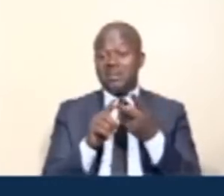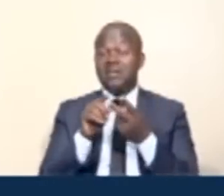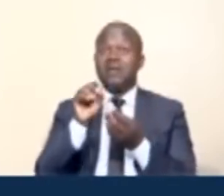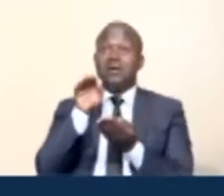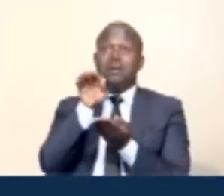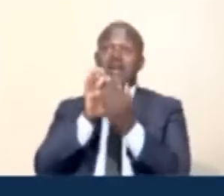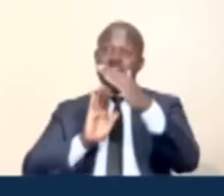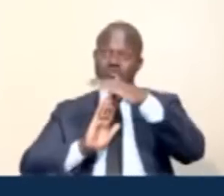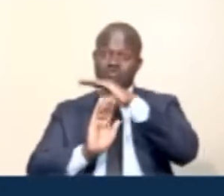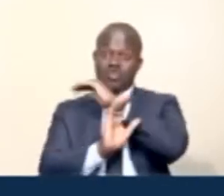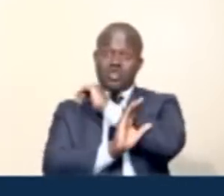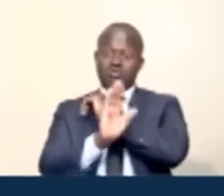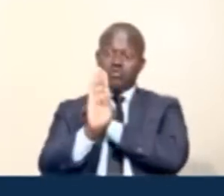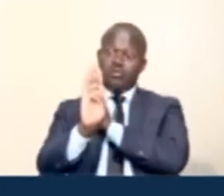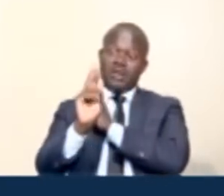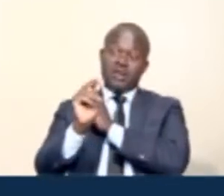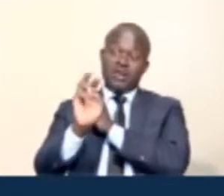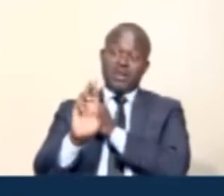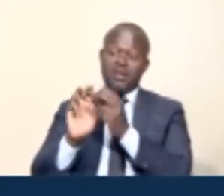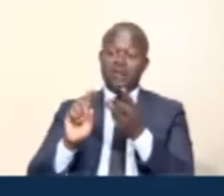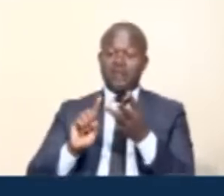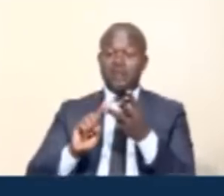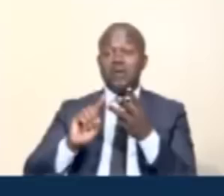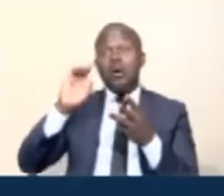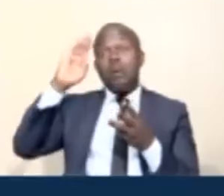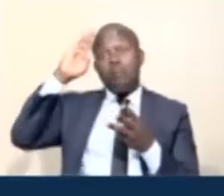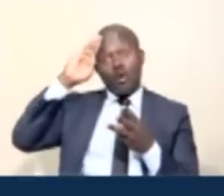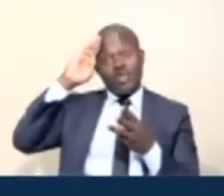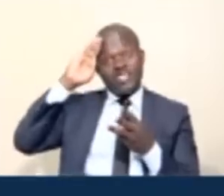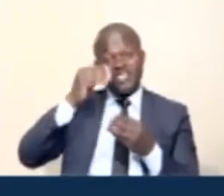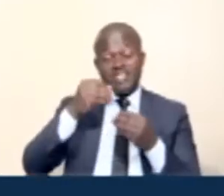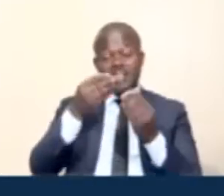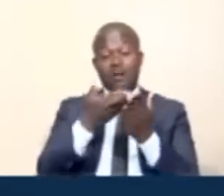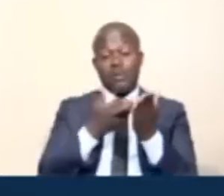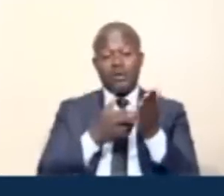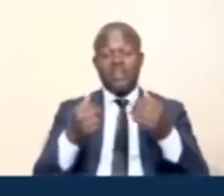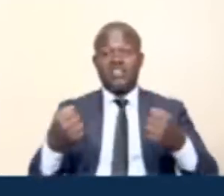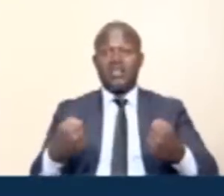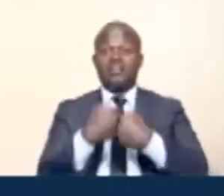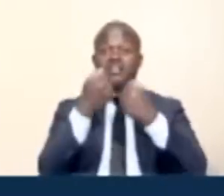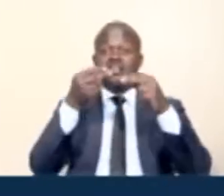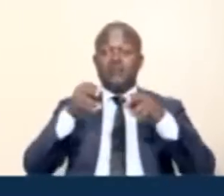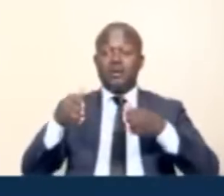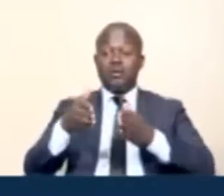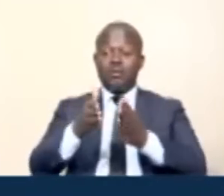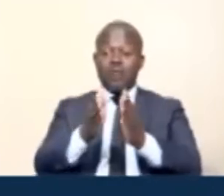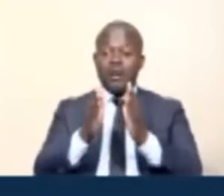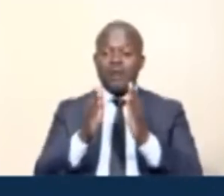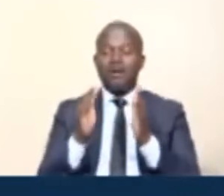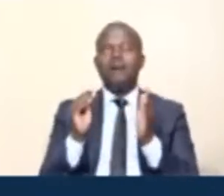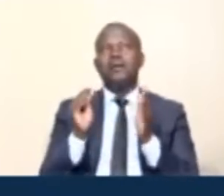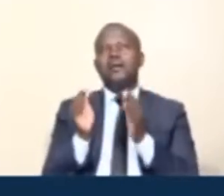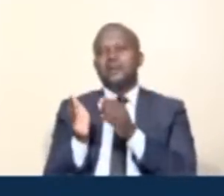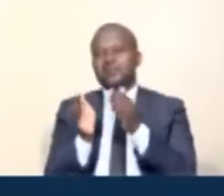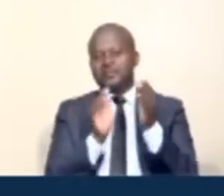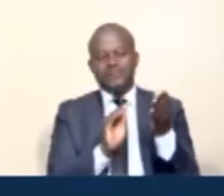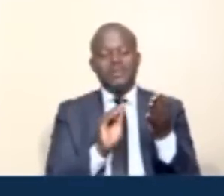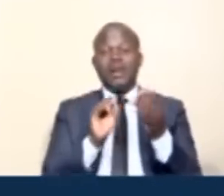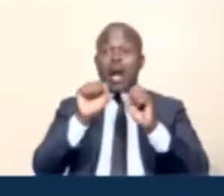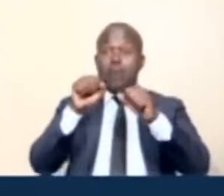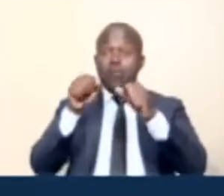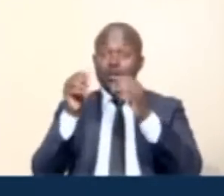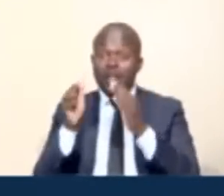Beneri, twavuga yuko hari polisi itanga amaraporo ya za accident zibera ku muhanda. Ku rundi ruhande hari